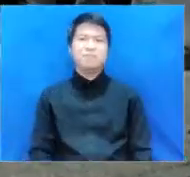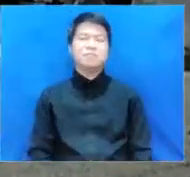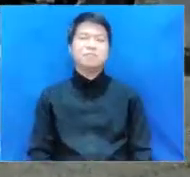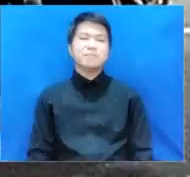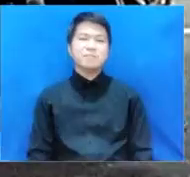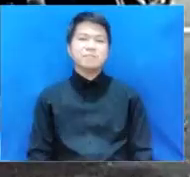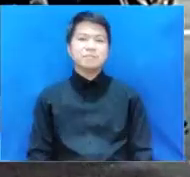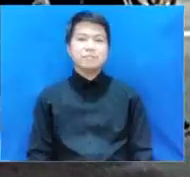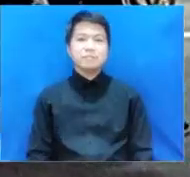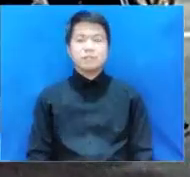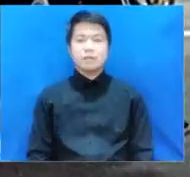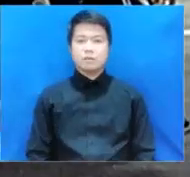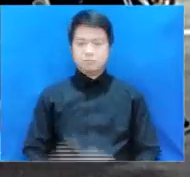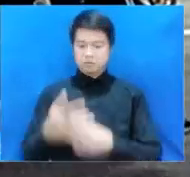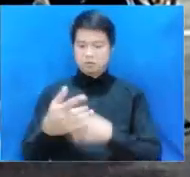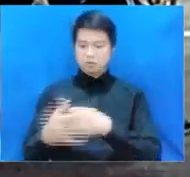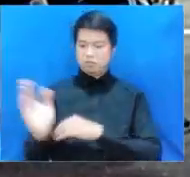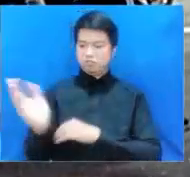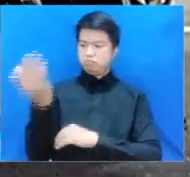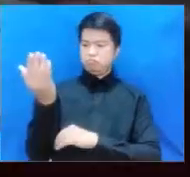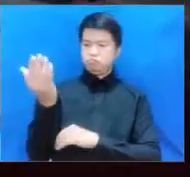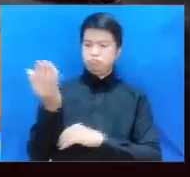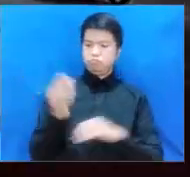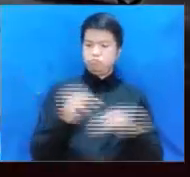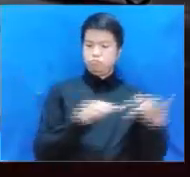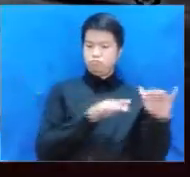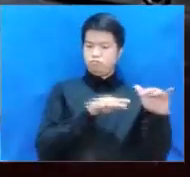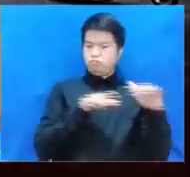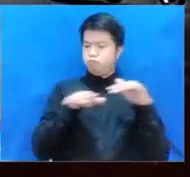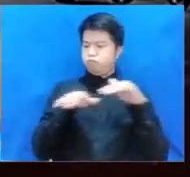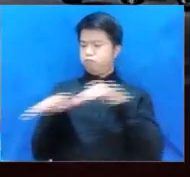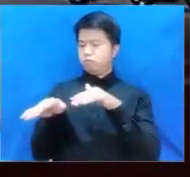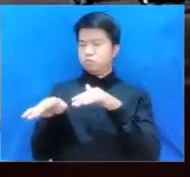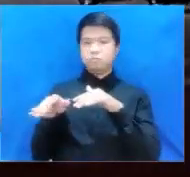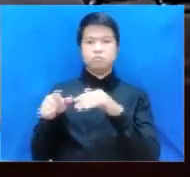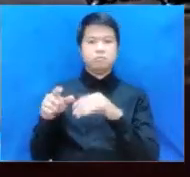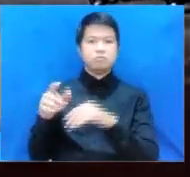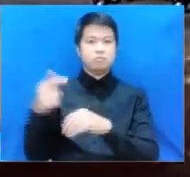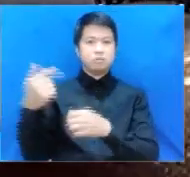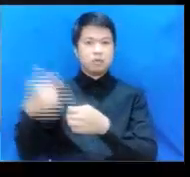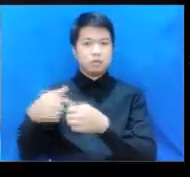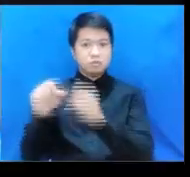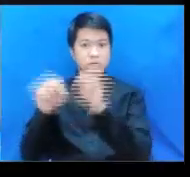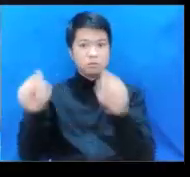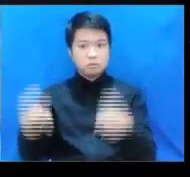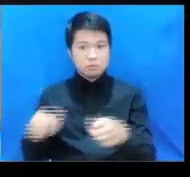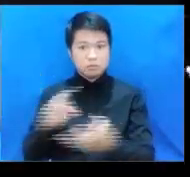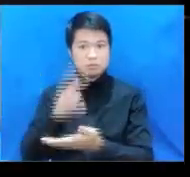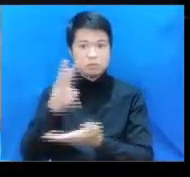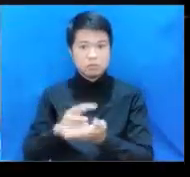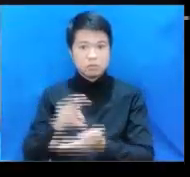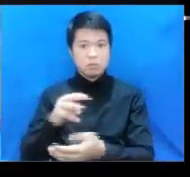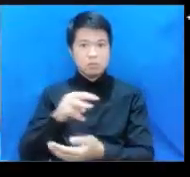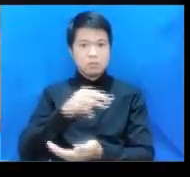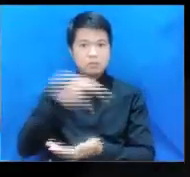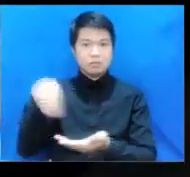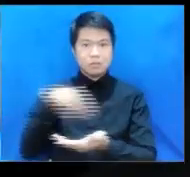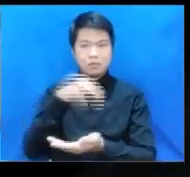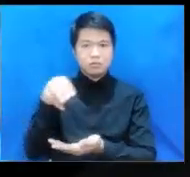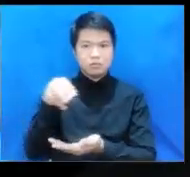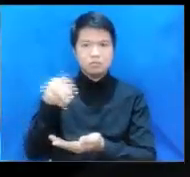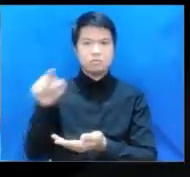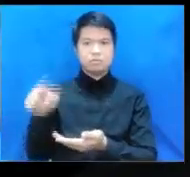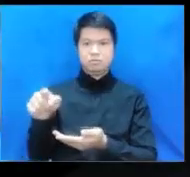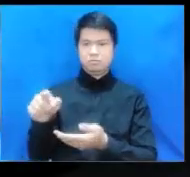Madaling araw pa lang sunod-sunod na ang dating ng mga motorista sa Petrogas station na ito sa Mandaluyong. Inabangan nila ang tapyas singil